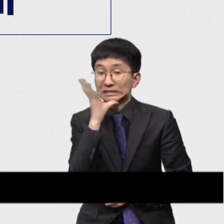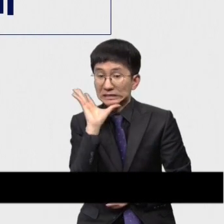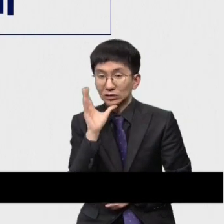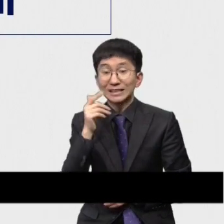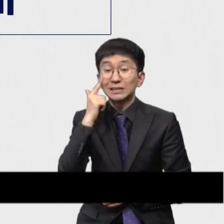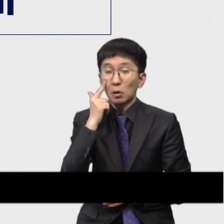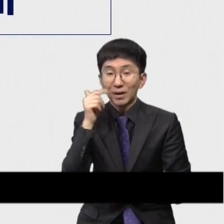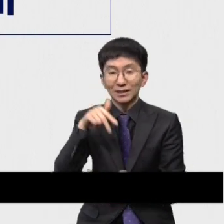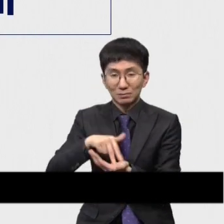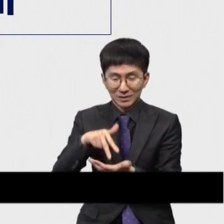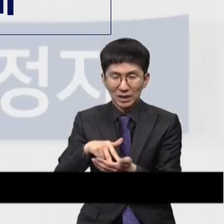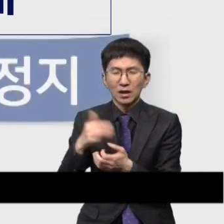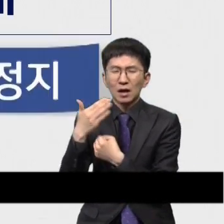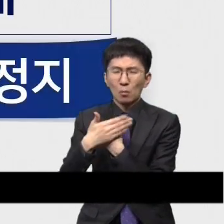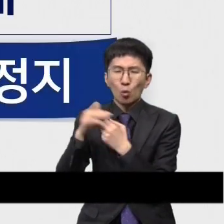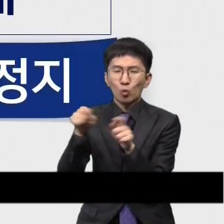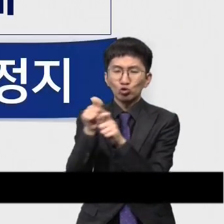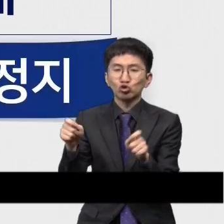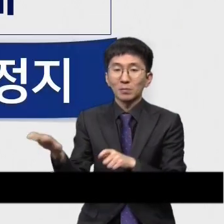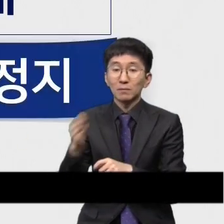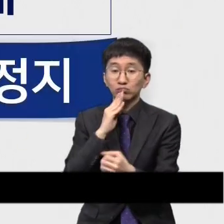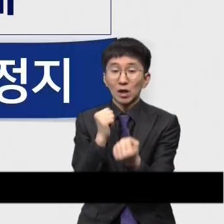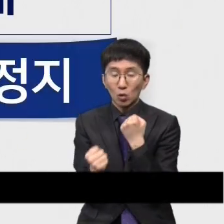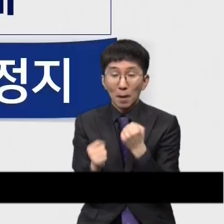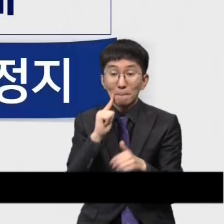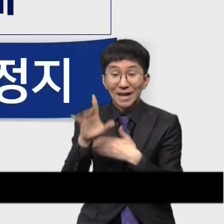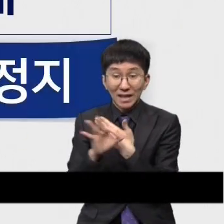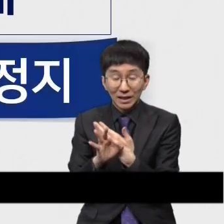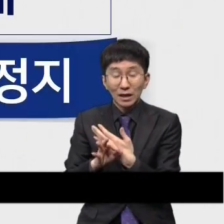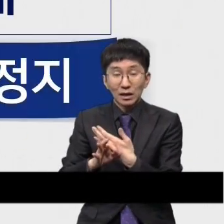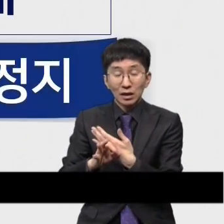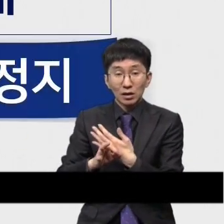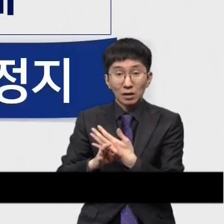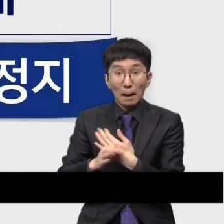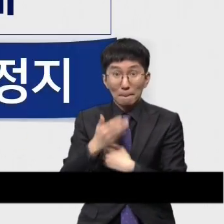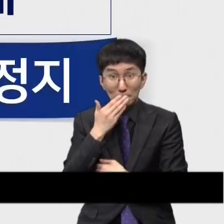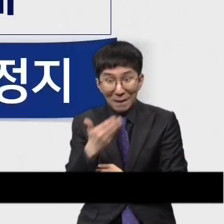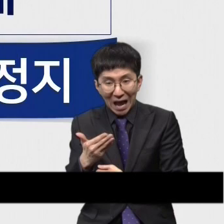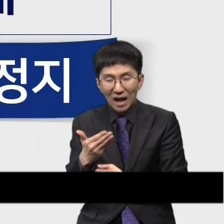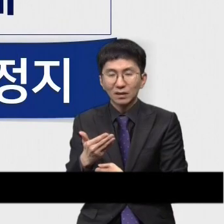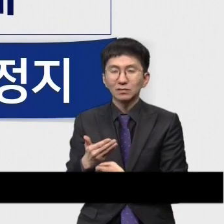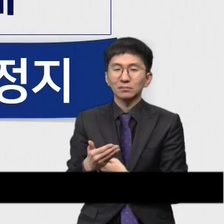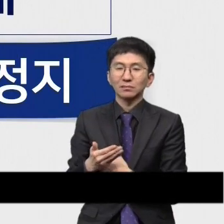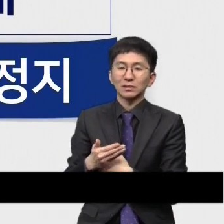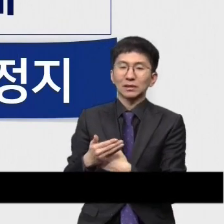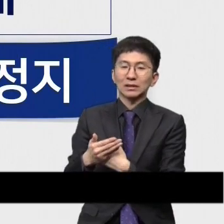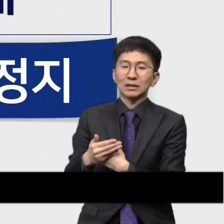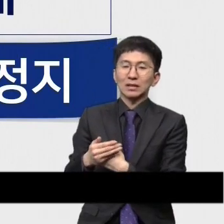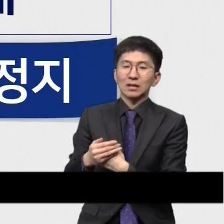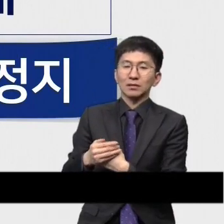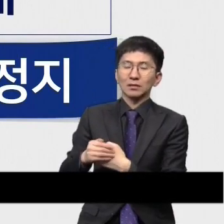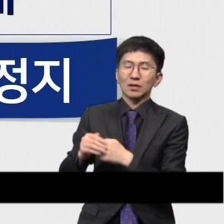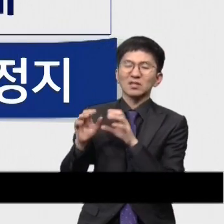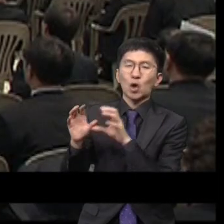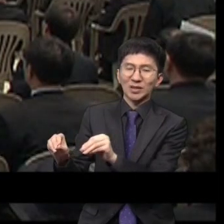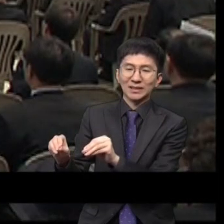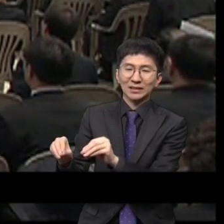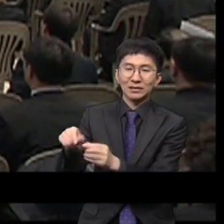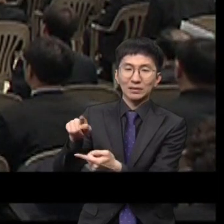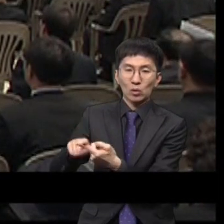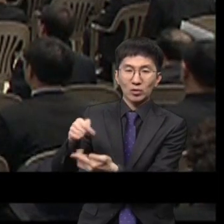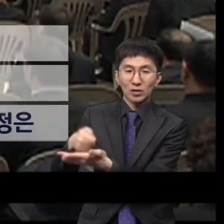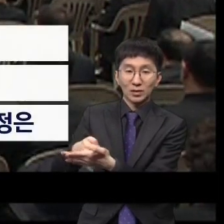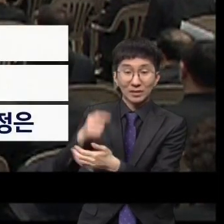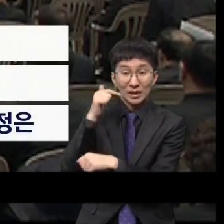전 대통령은 보류화돼 여권이 될 경우 법무부 소관인 형집행정지로 각각 대응한다는 겁니다.